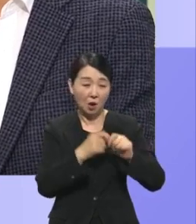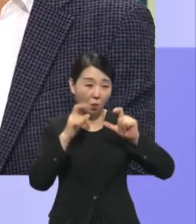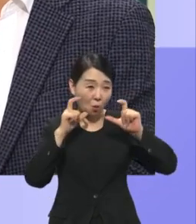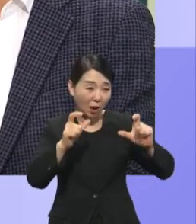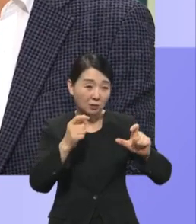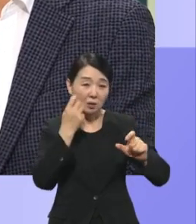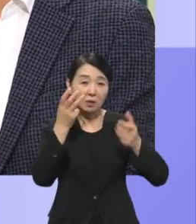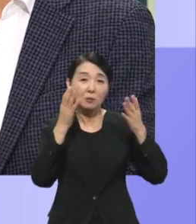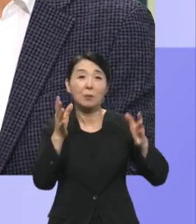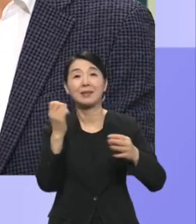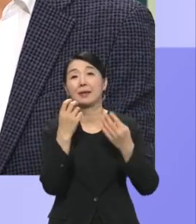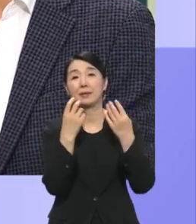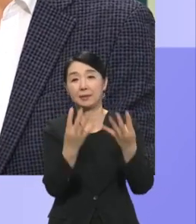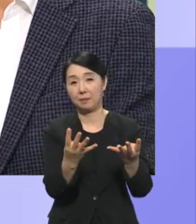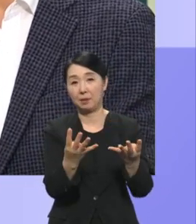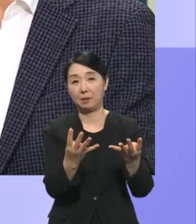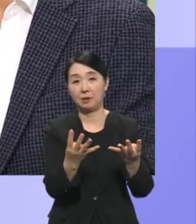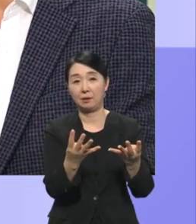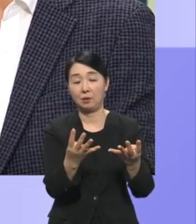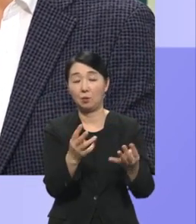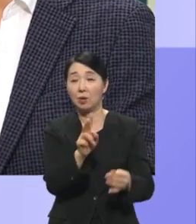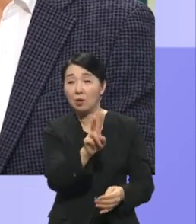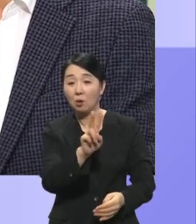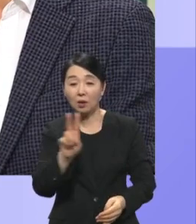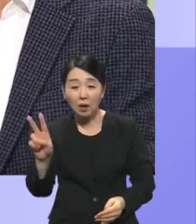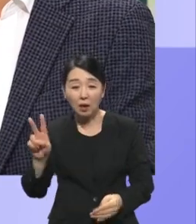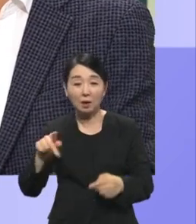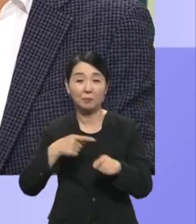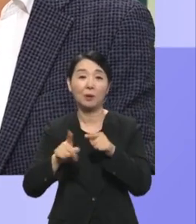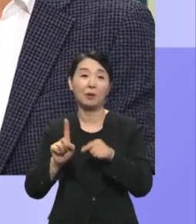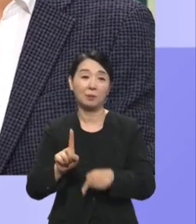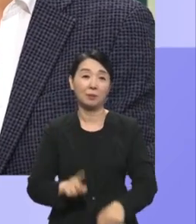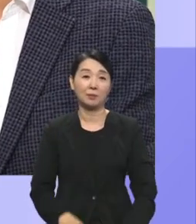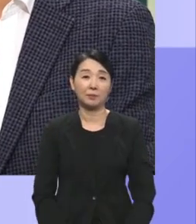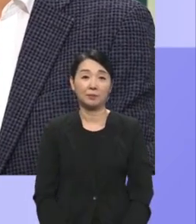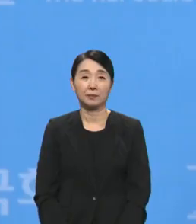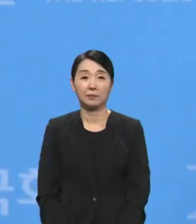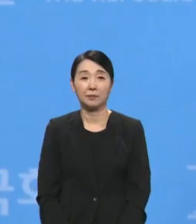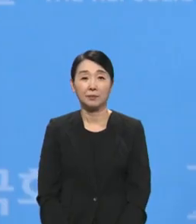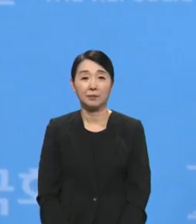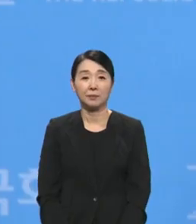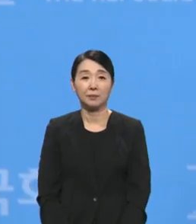사면이 된 거죠 일단 여야의 평가를 좀 듣고 오겠습니다